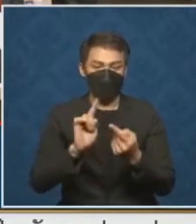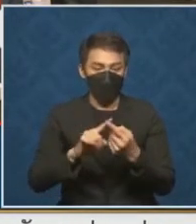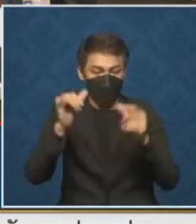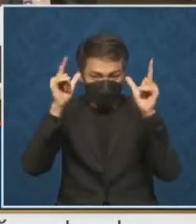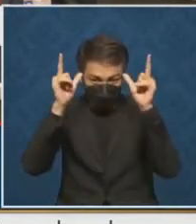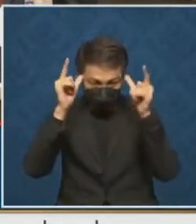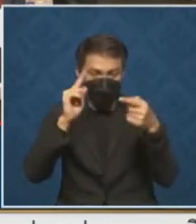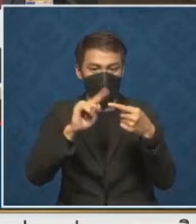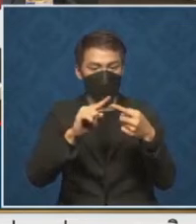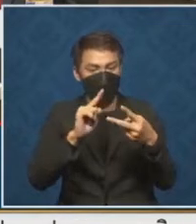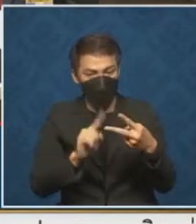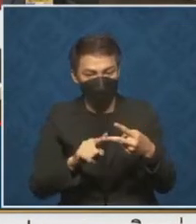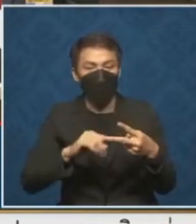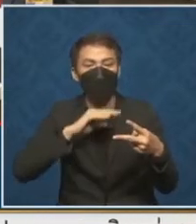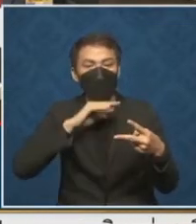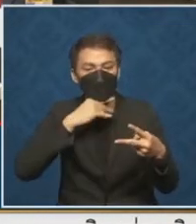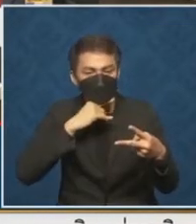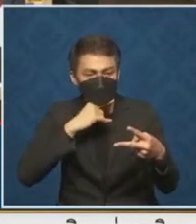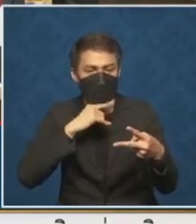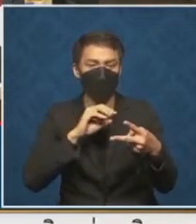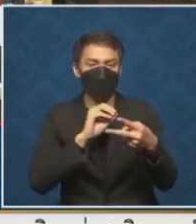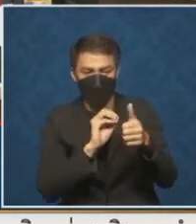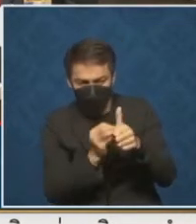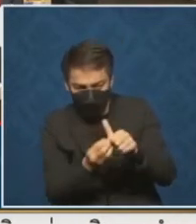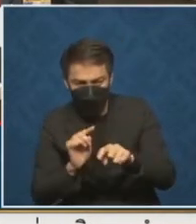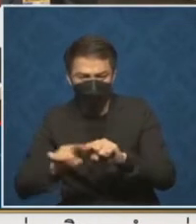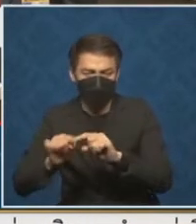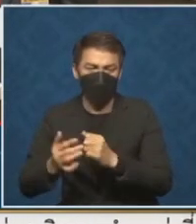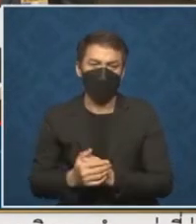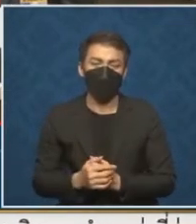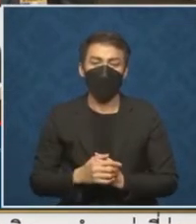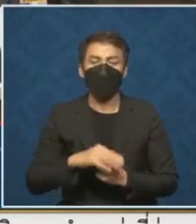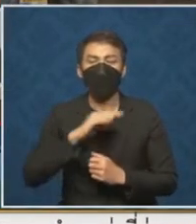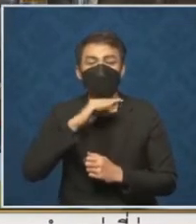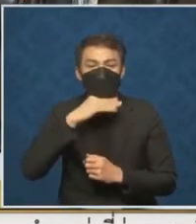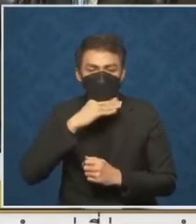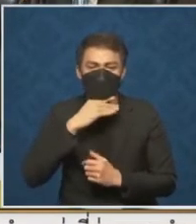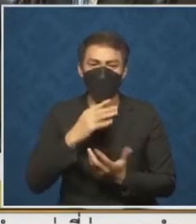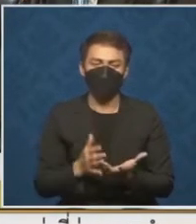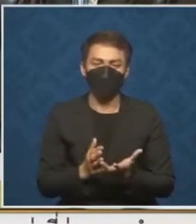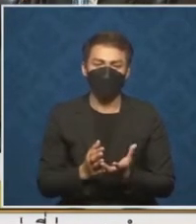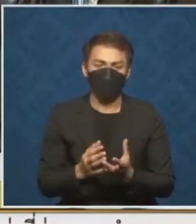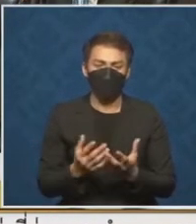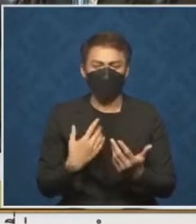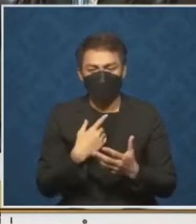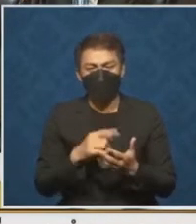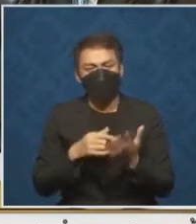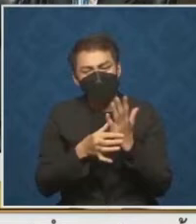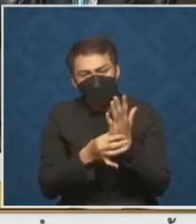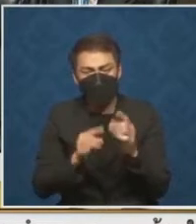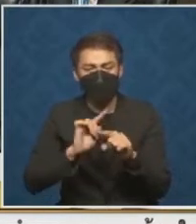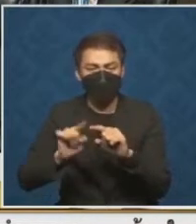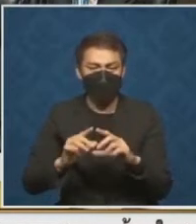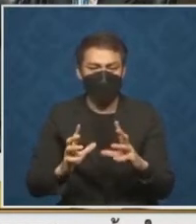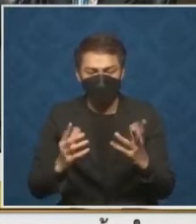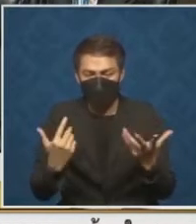เนื้อสุกรมีราคาสูงขึ้นมากอย่างที่ไม่เคยปรากฏมาก่อนแต่รัฐบาลกลับปกปิด